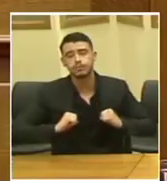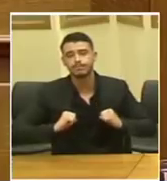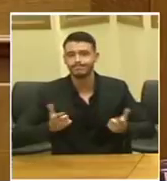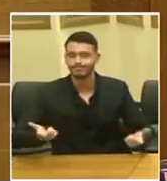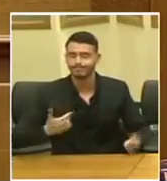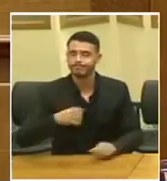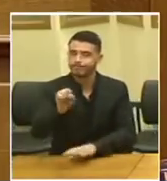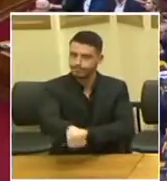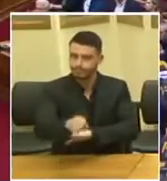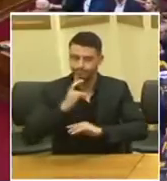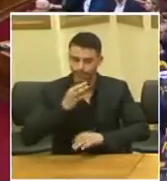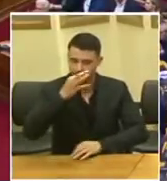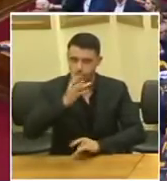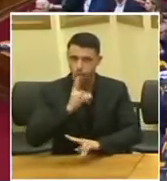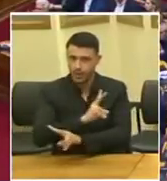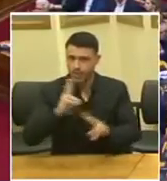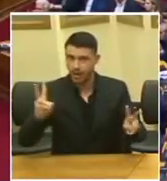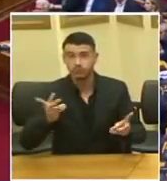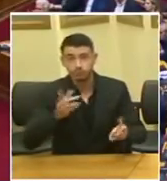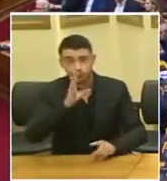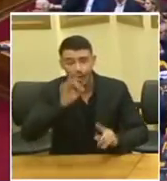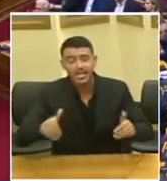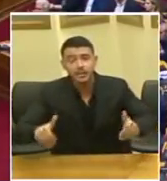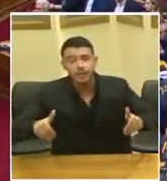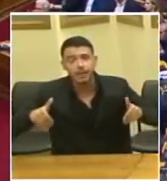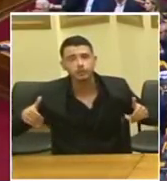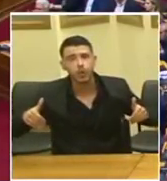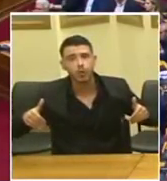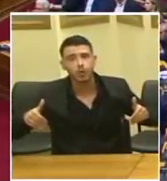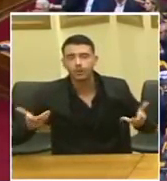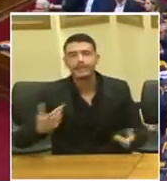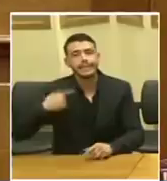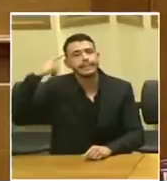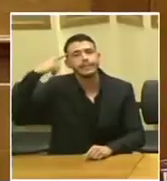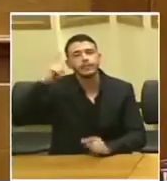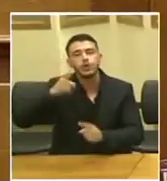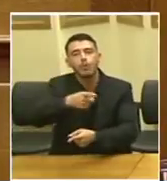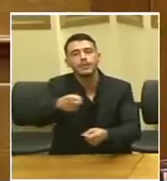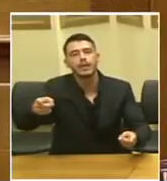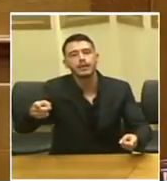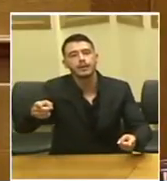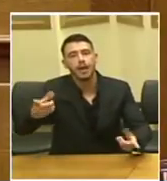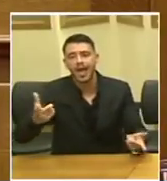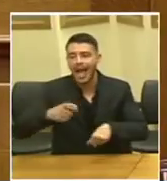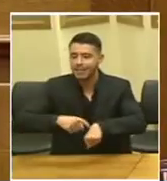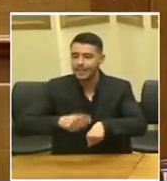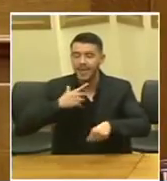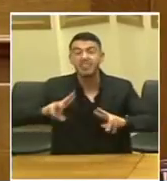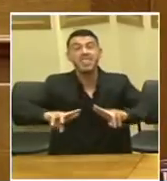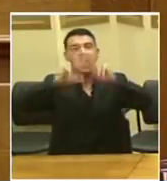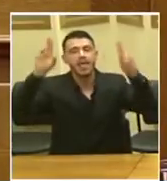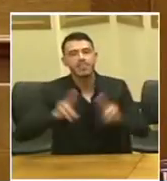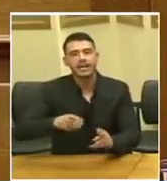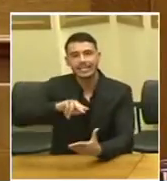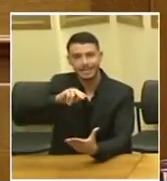σαφής. Κάνουμε συμβιβασμό. Έχει κανείς την εντύπωση ότι μια διεθνή συμφωνία